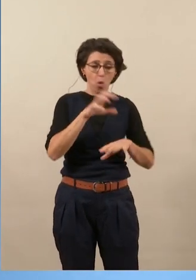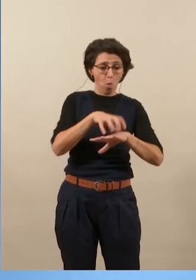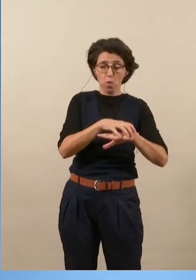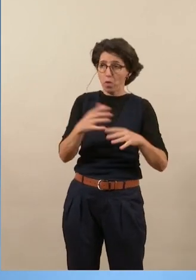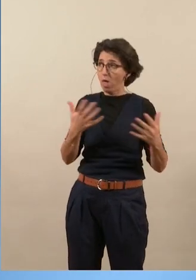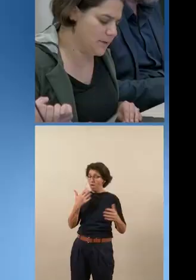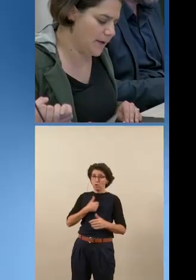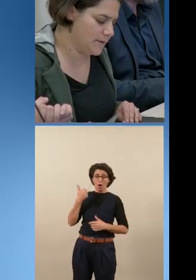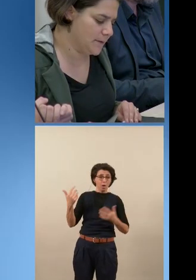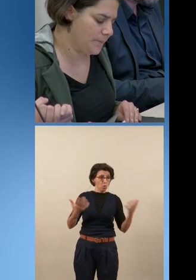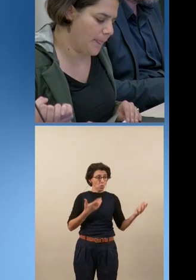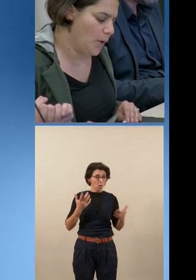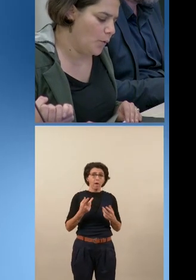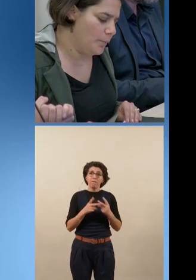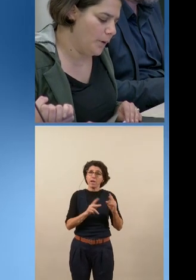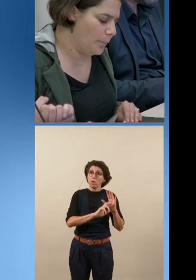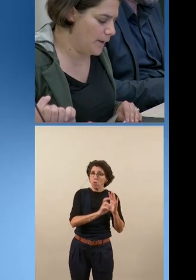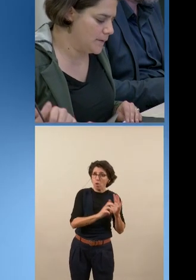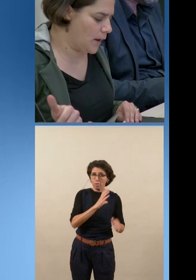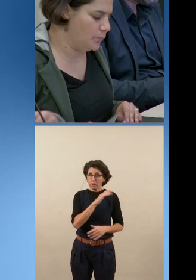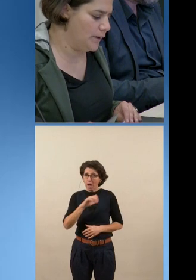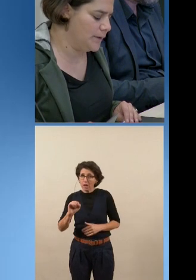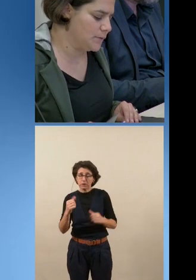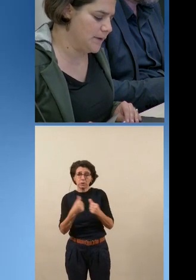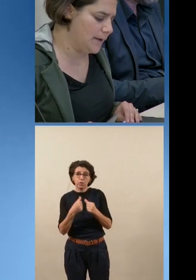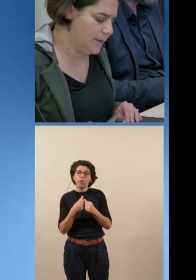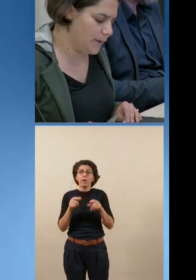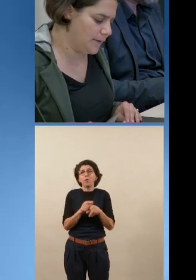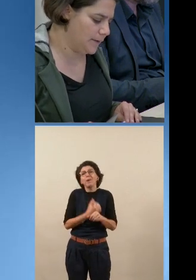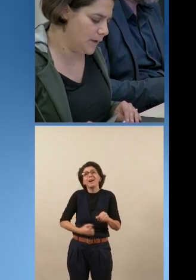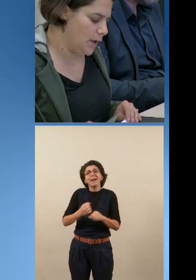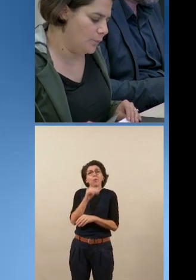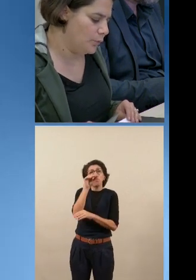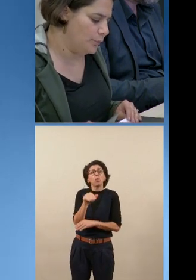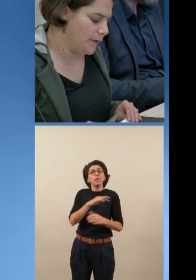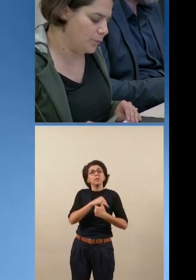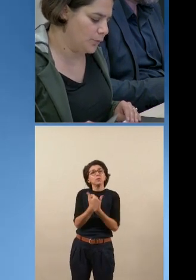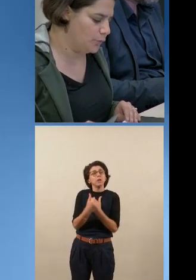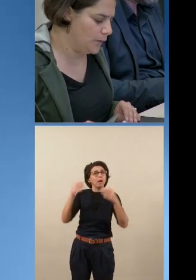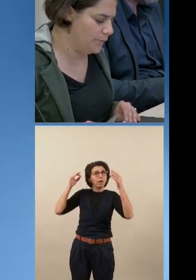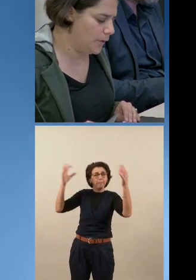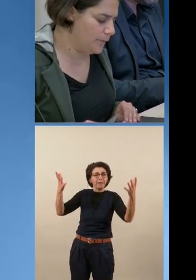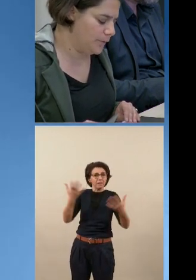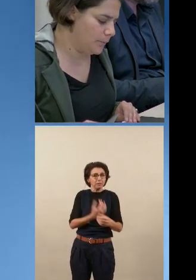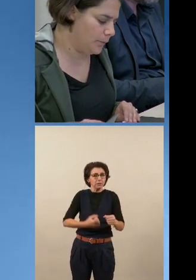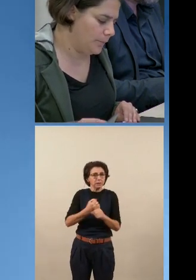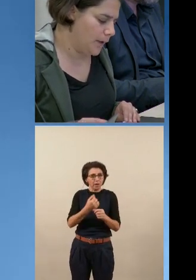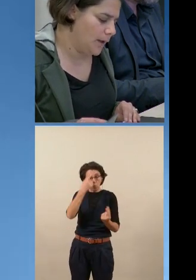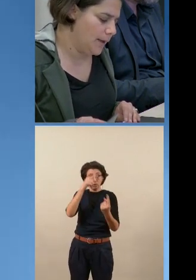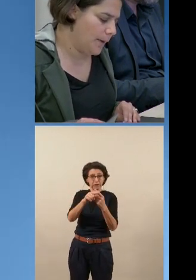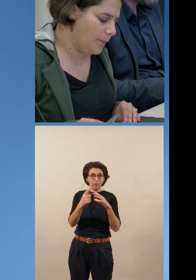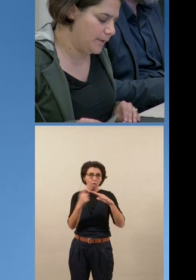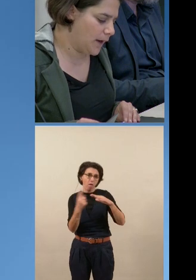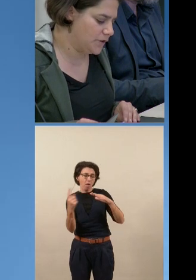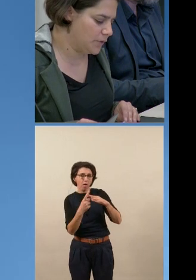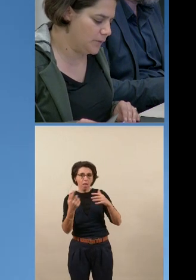Grenoble et son CCAS ont mis en place un bouclier social et climatique pour lutter contre toutes les formes d'isolement